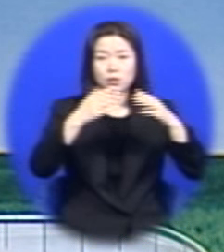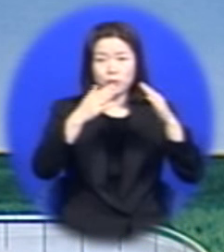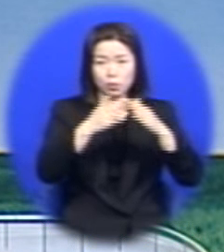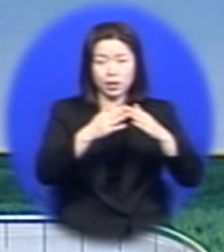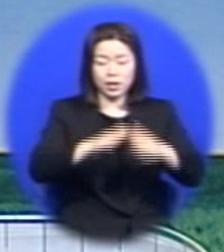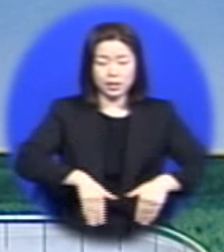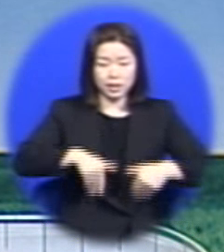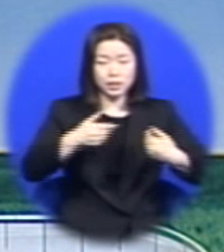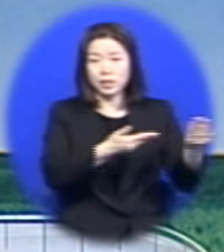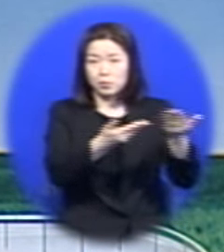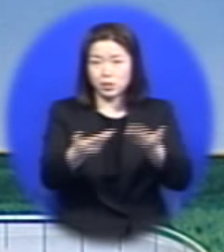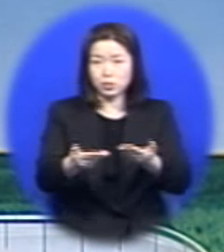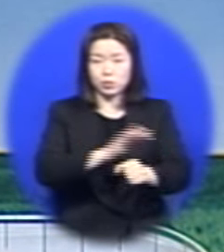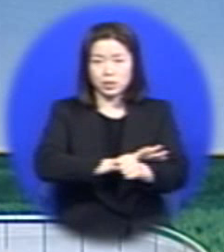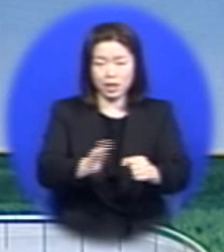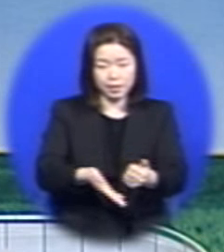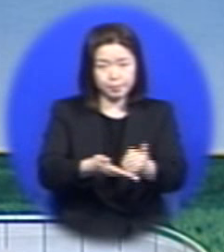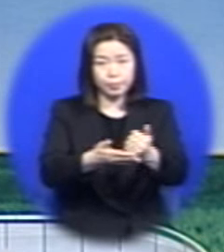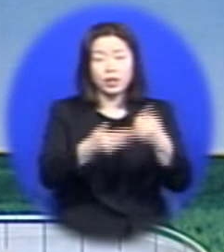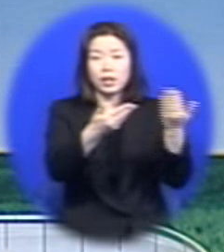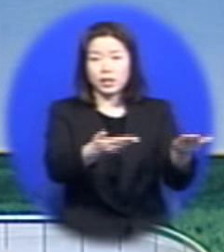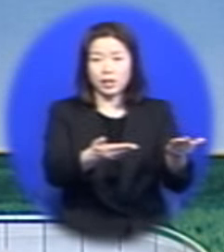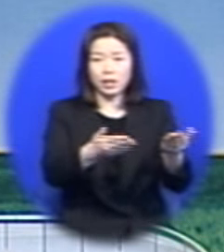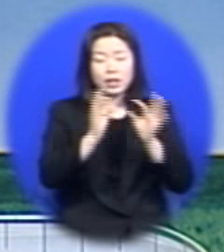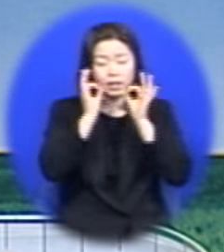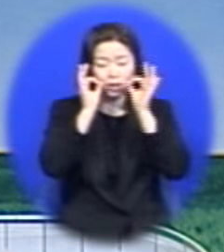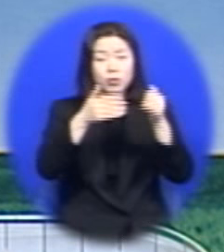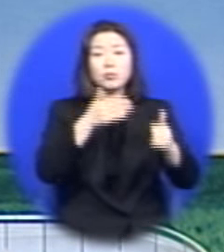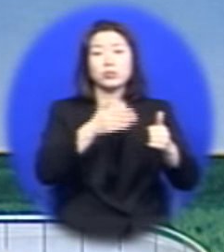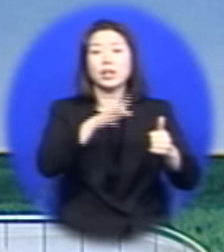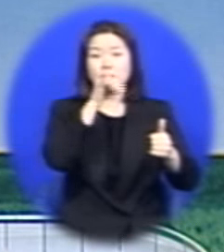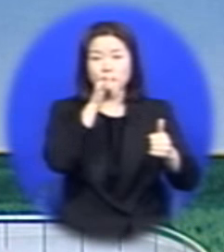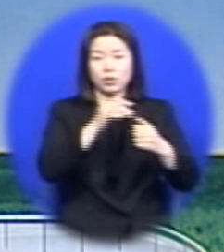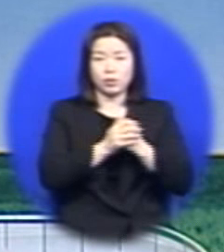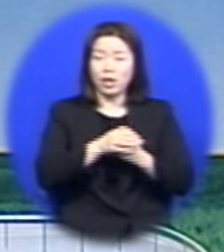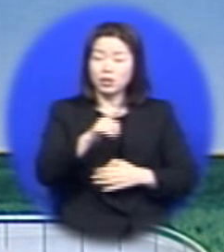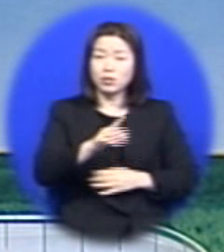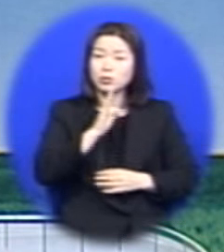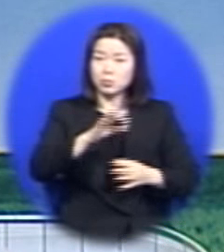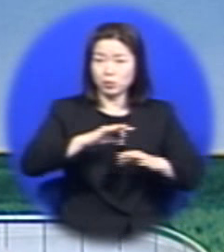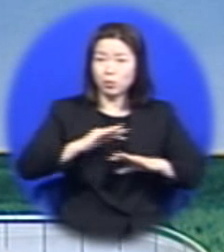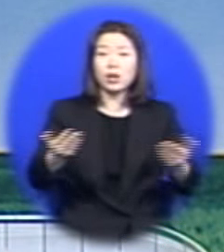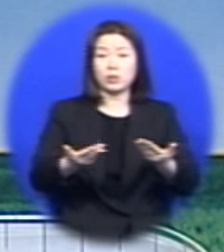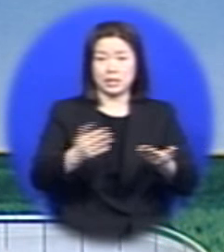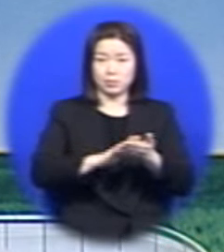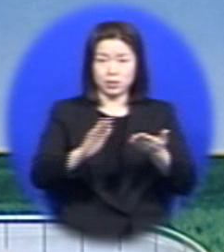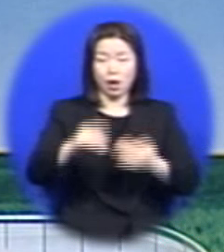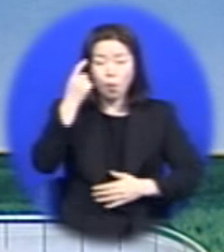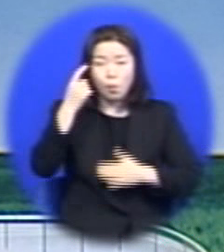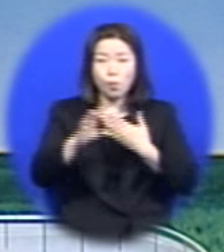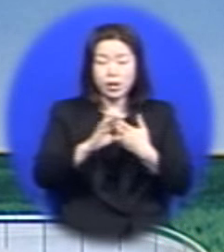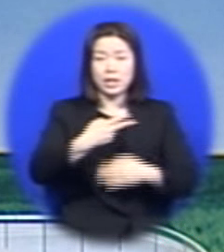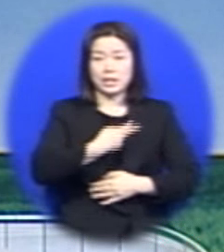맞아주고 잘 대접해 달라는 간곡한 부탁을 합니다. 그건 참 놀라운 일이에요. 왜냐하면 이